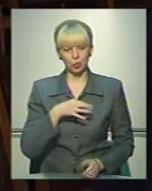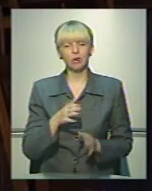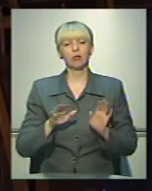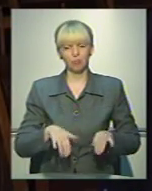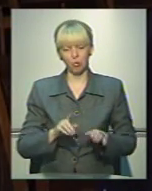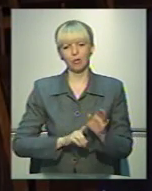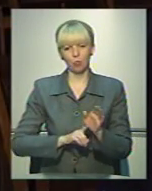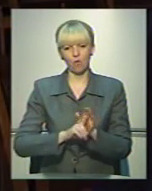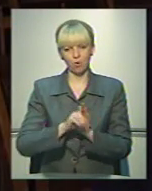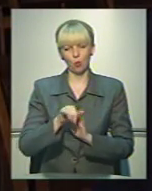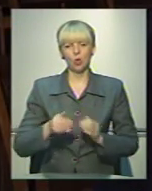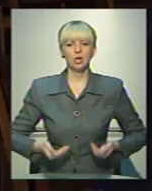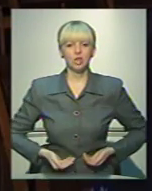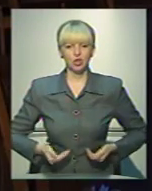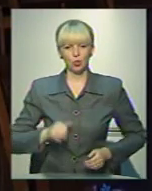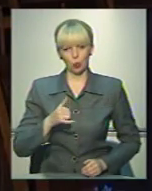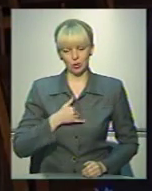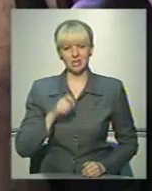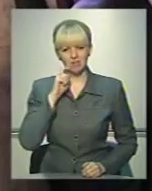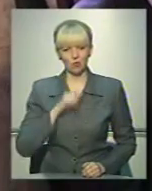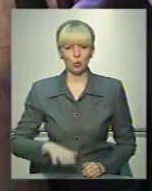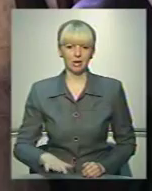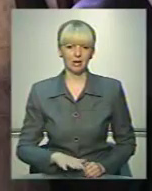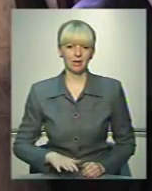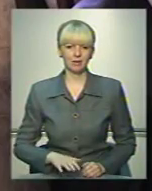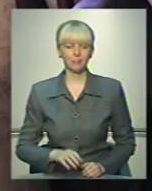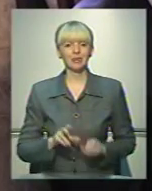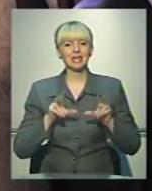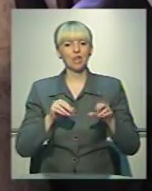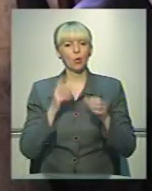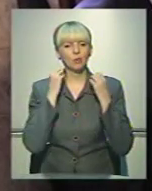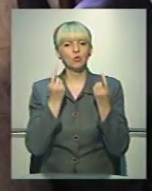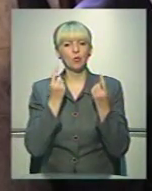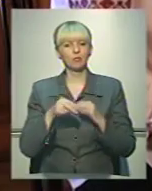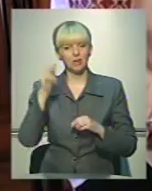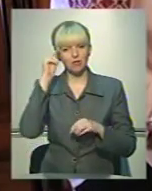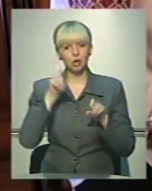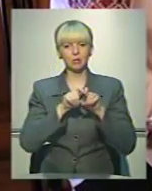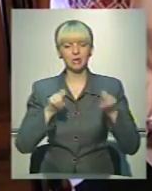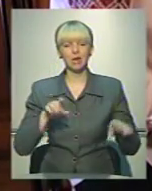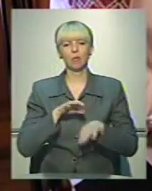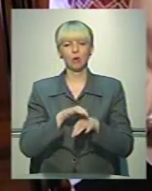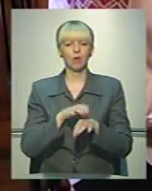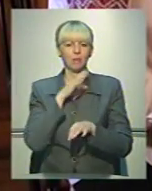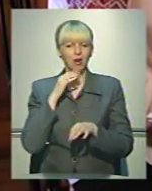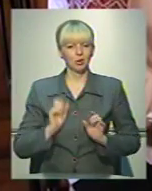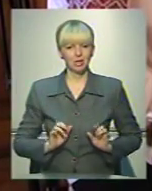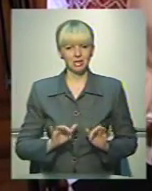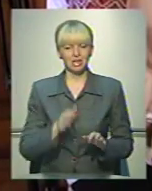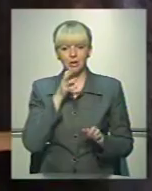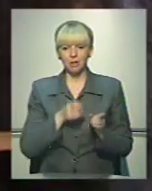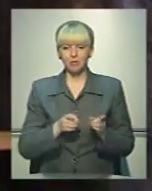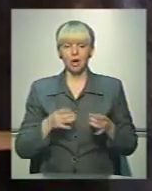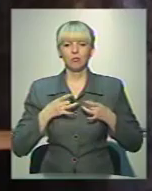потім впроваджувати в життя нас в Україні. З нагоди ювілею у навчальному закладі проводять чимало заходів. Під